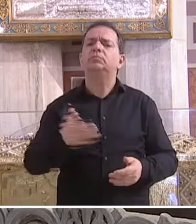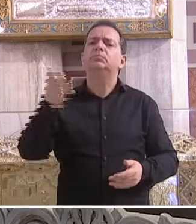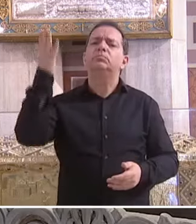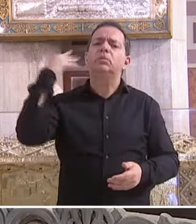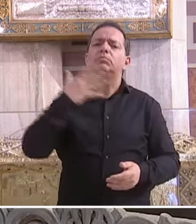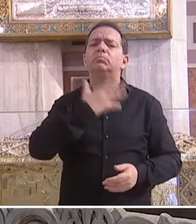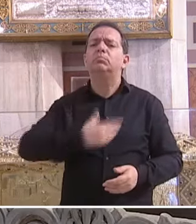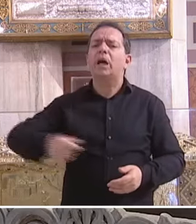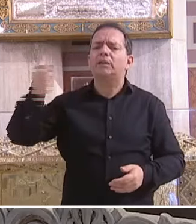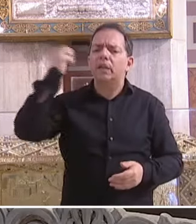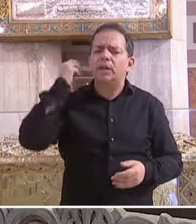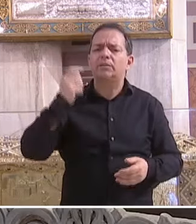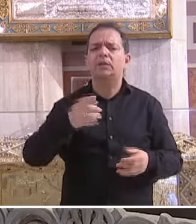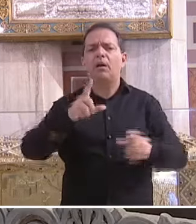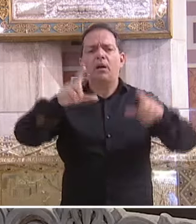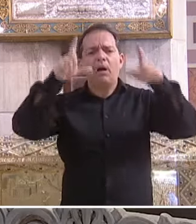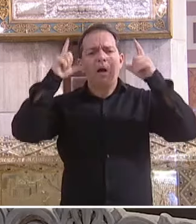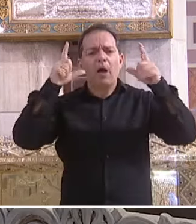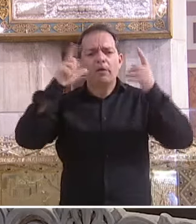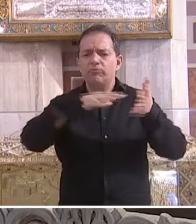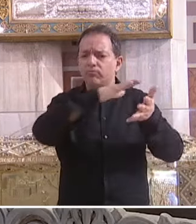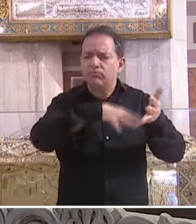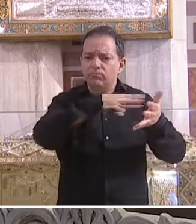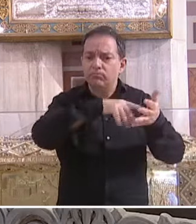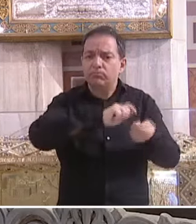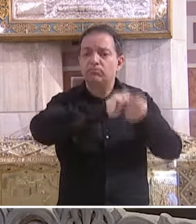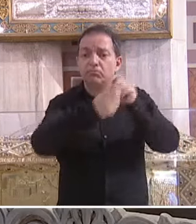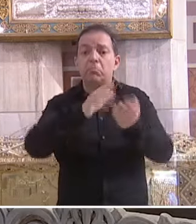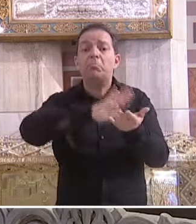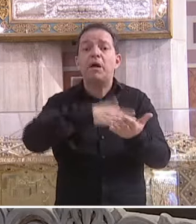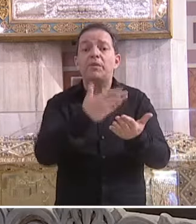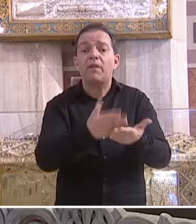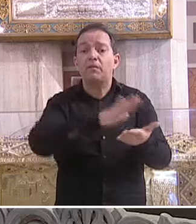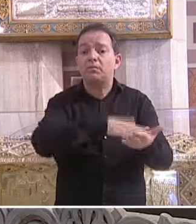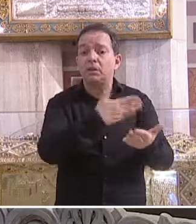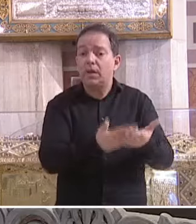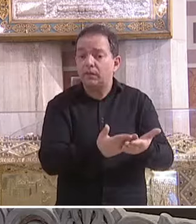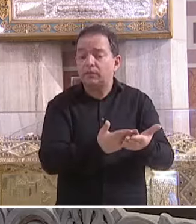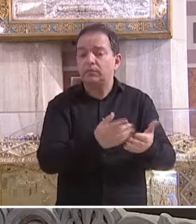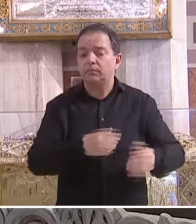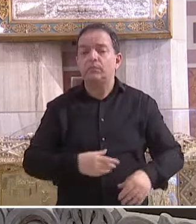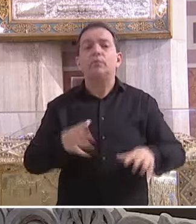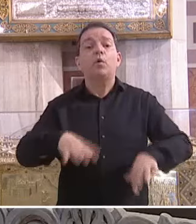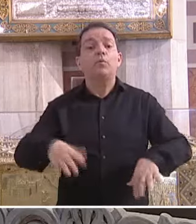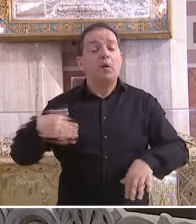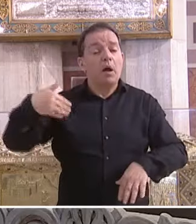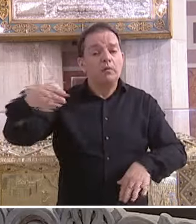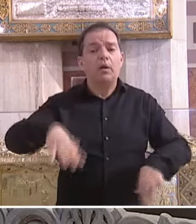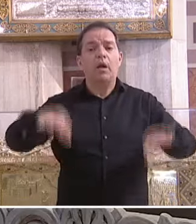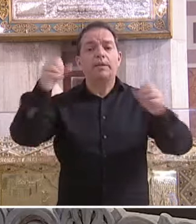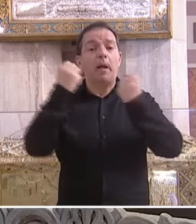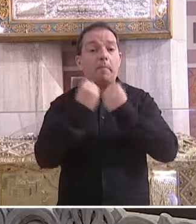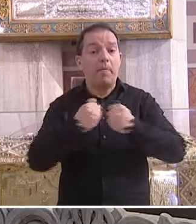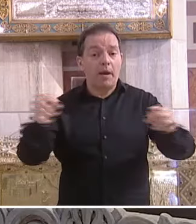έργα για την πνευματική ωφέλεια του λαού μας. Όταν άρχισε η Επανάσταση,